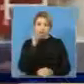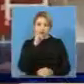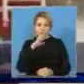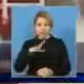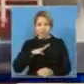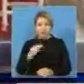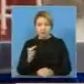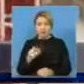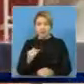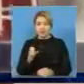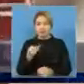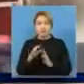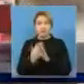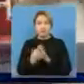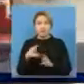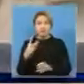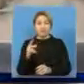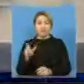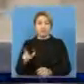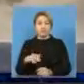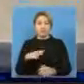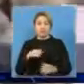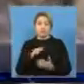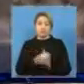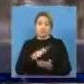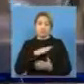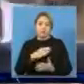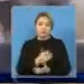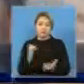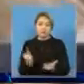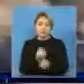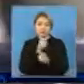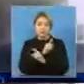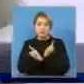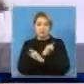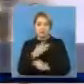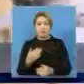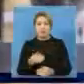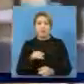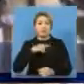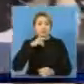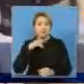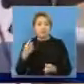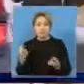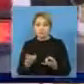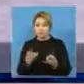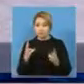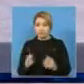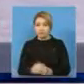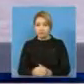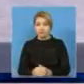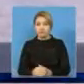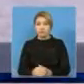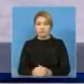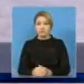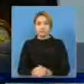Темір ауданының Сарыкөл кентінде 2 адамның денесі табылды. Газ баллонын пайдалану кезінде аса абай болған жөн деп ескертеді мамандар.